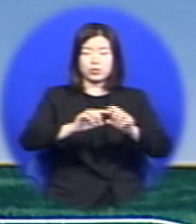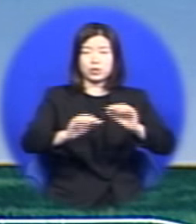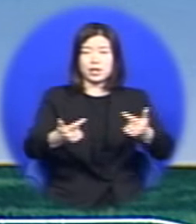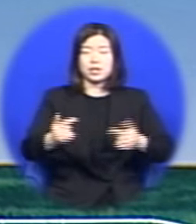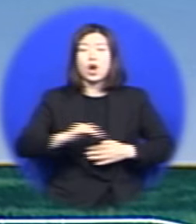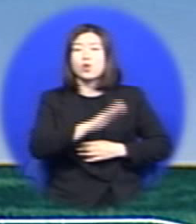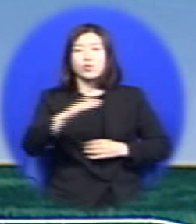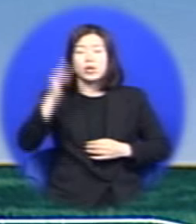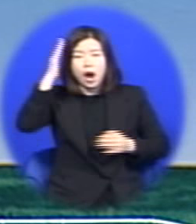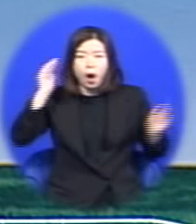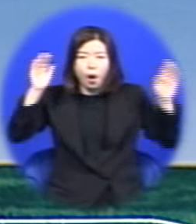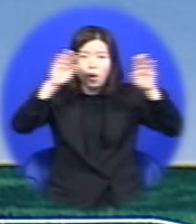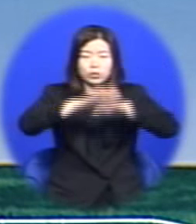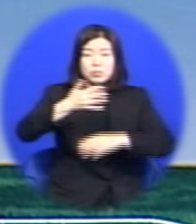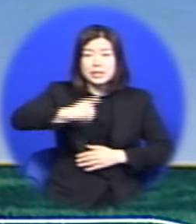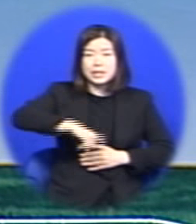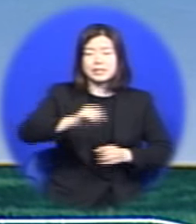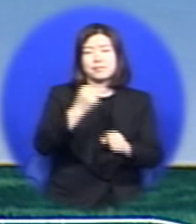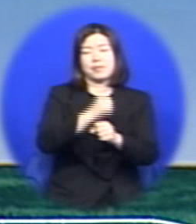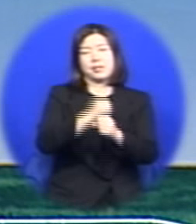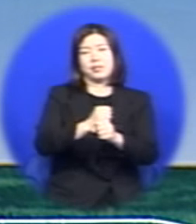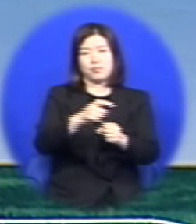어둠의 자식으로 만들려고 하는 것입니다.